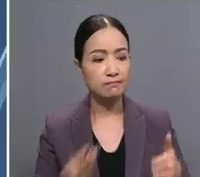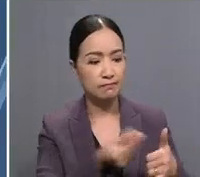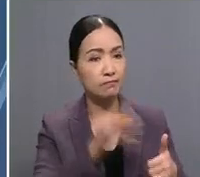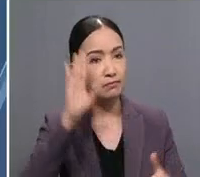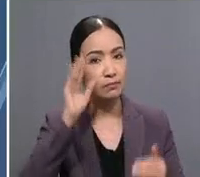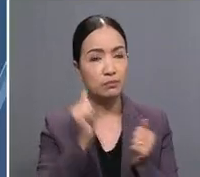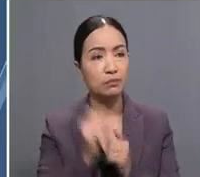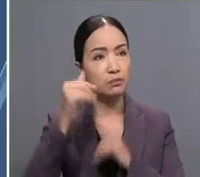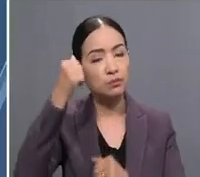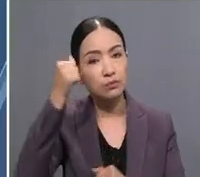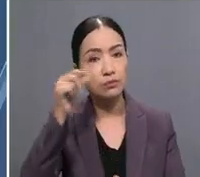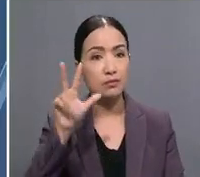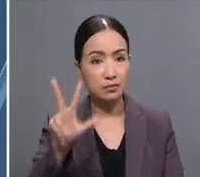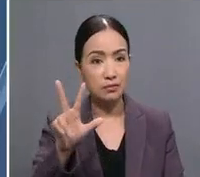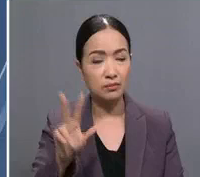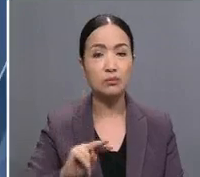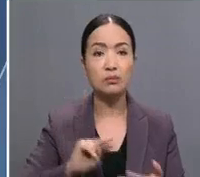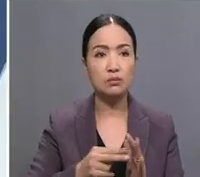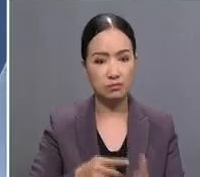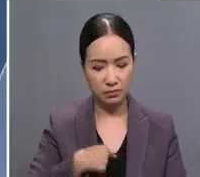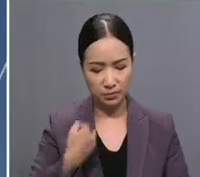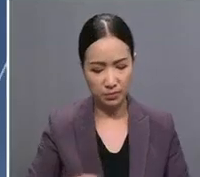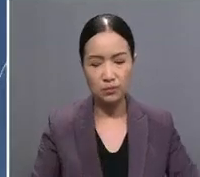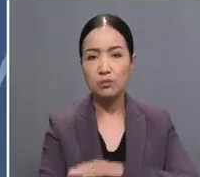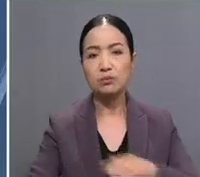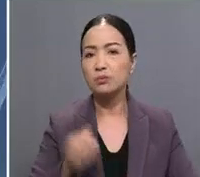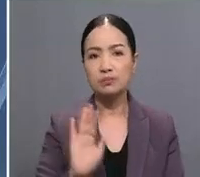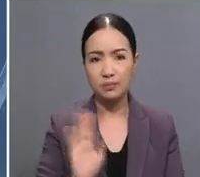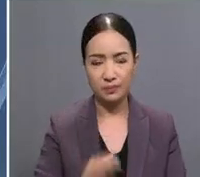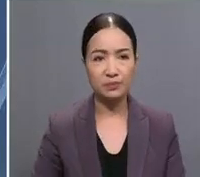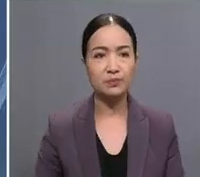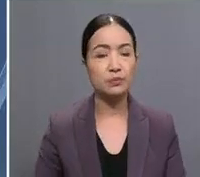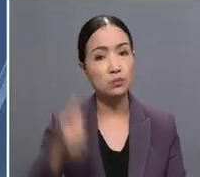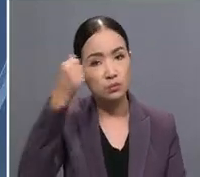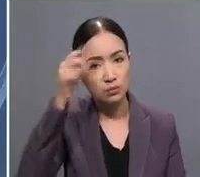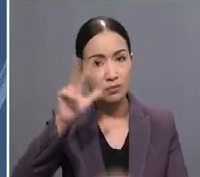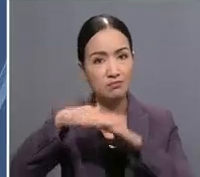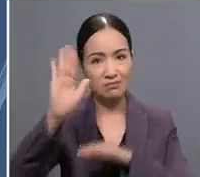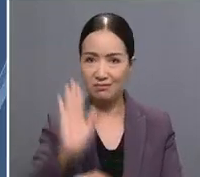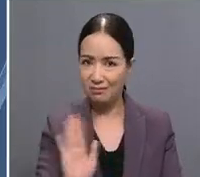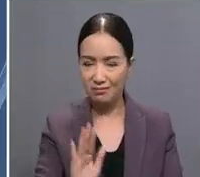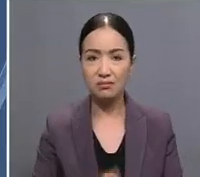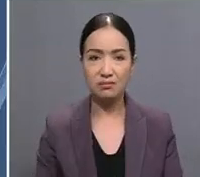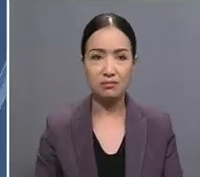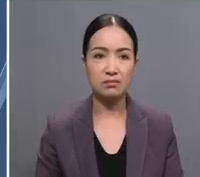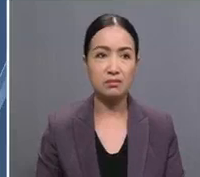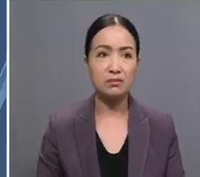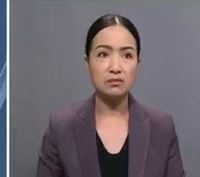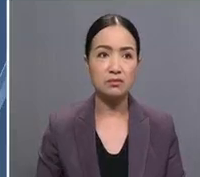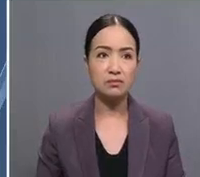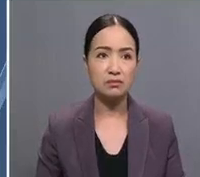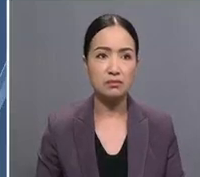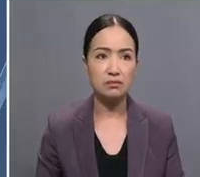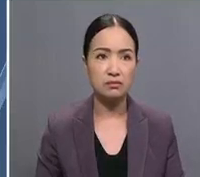เนี่ยภายอ่าวันเราก็ถือว่าเราไม่ได้เป็นคนผิดขโมยอะไรนะเพื่อน 3วันไปให้พืชถ้าเกิดเจ้าสาวก็ไปบอกว่าอุ๊ยฉันไม่ได้